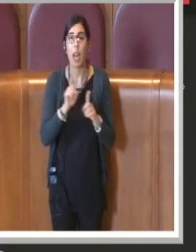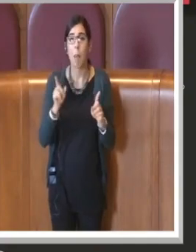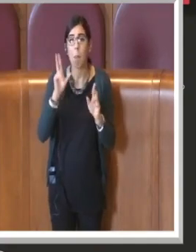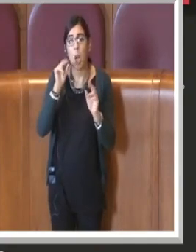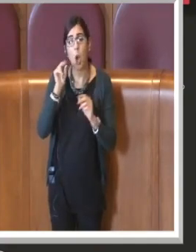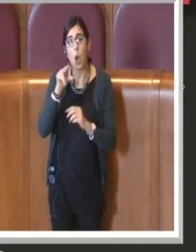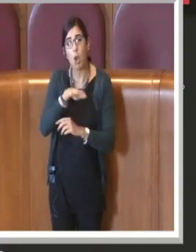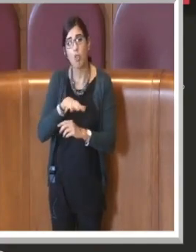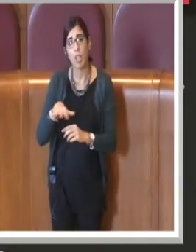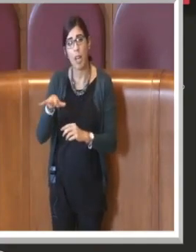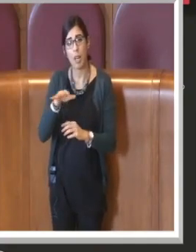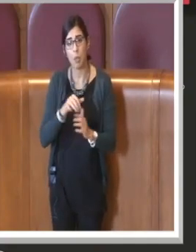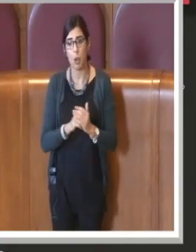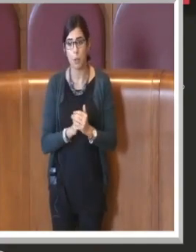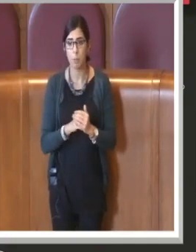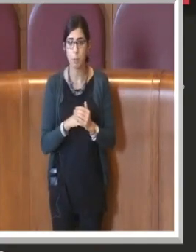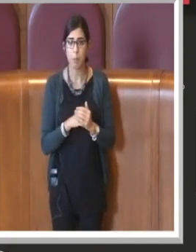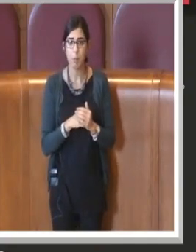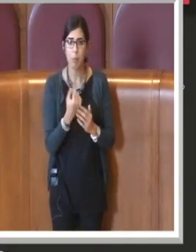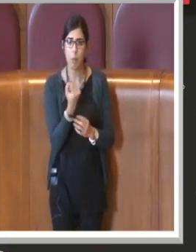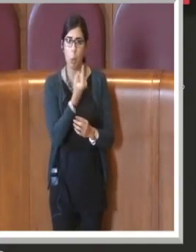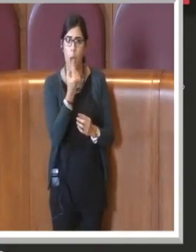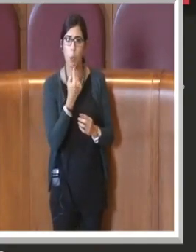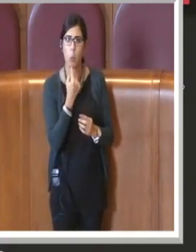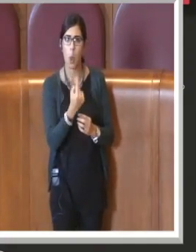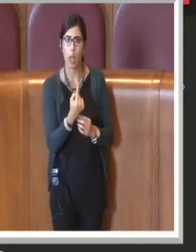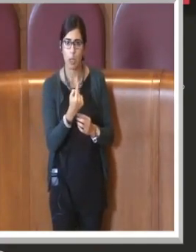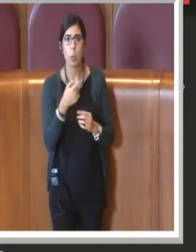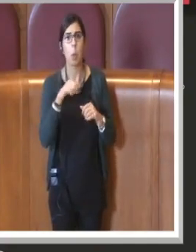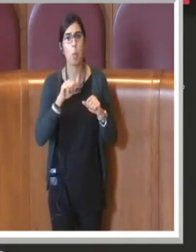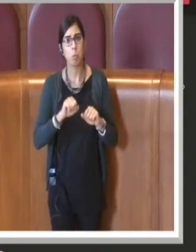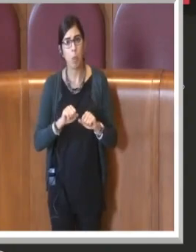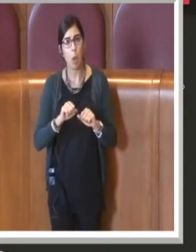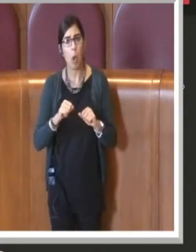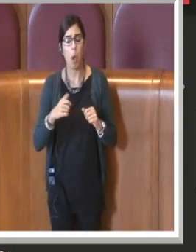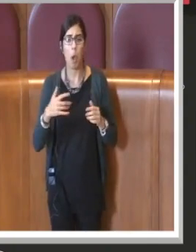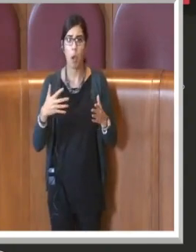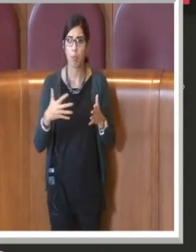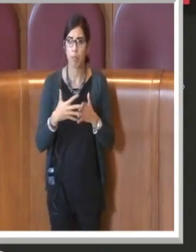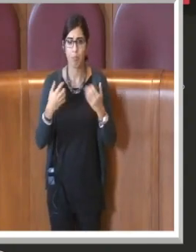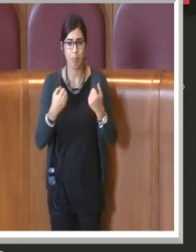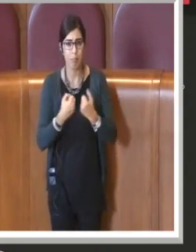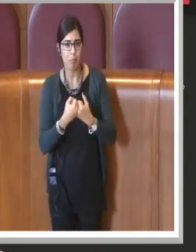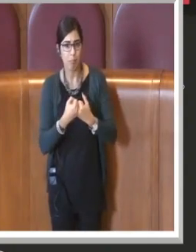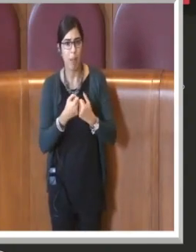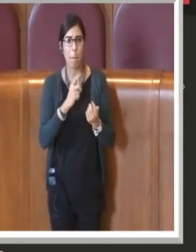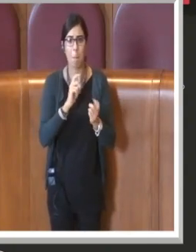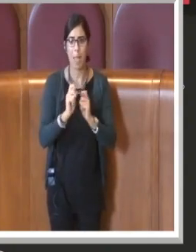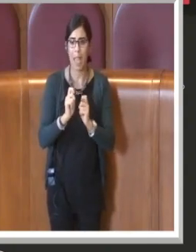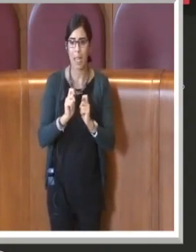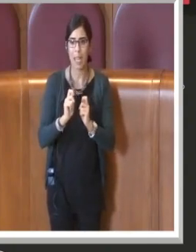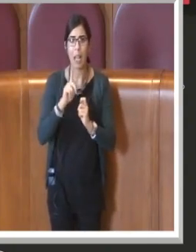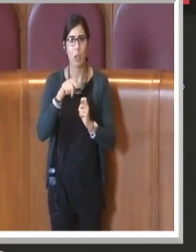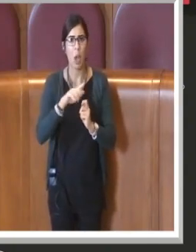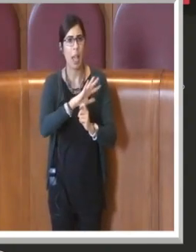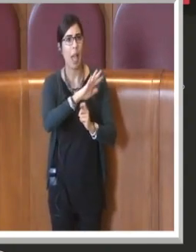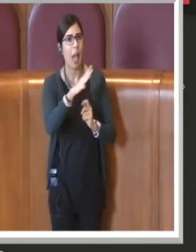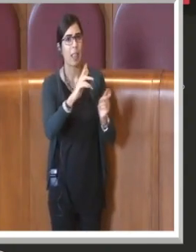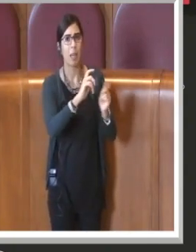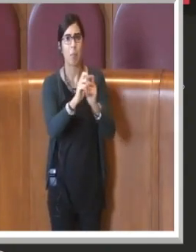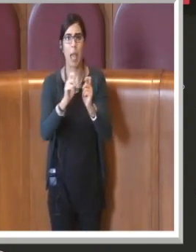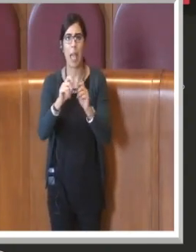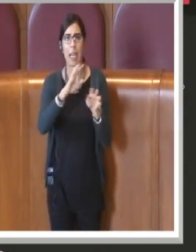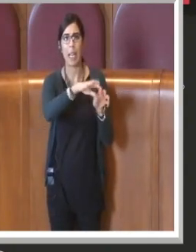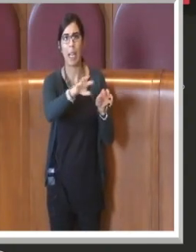territori. Qualcuno ha affermato che ci potrebbe essere interferenza tra il mercato e gli altri mercati esistenti. E beh,